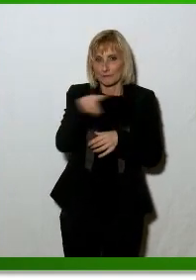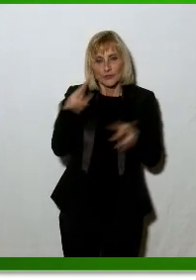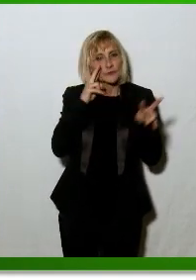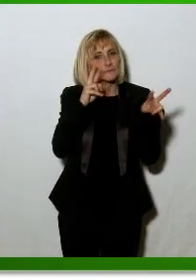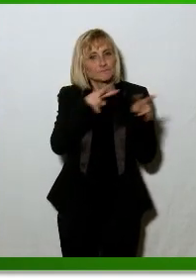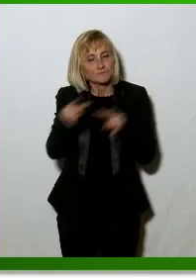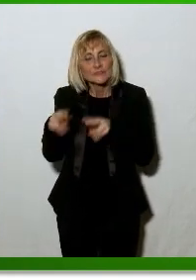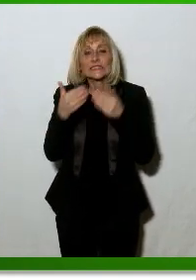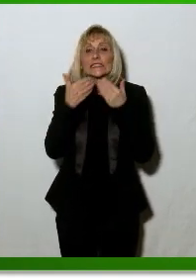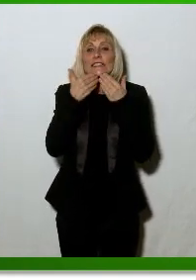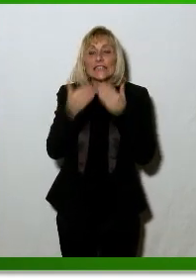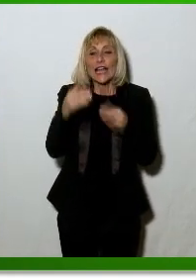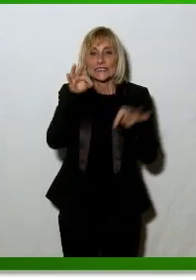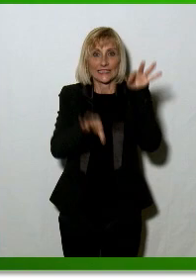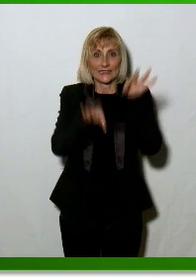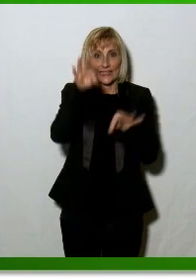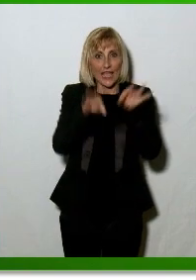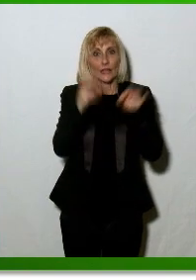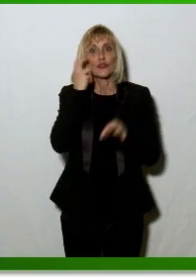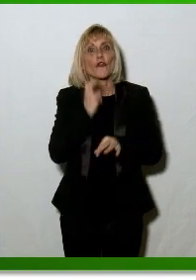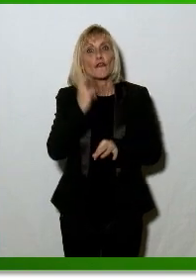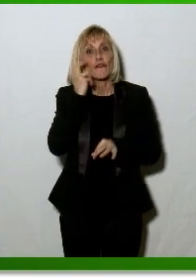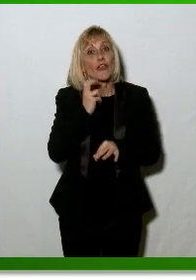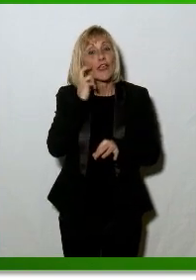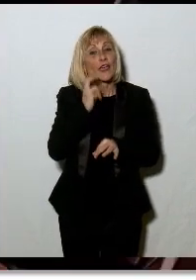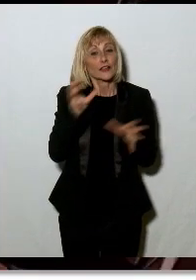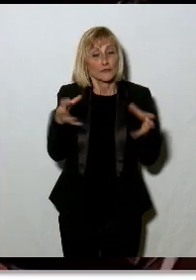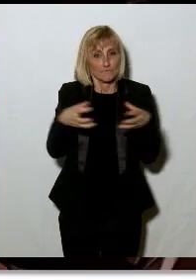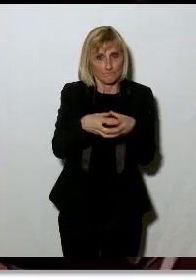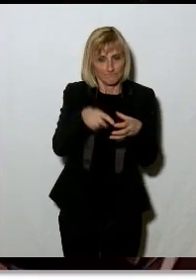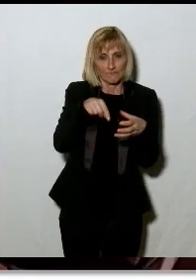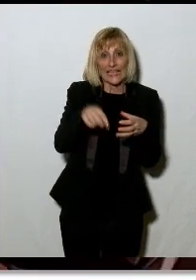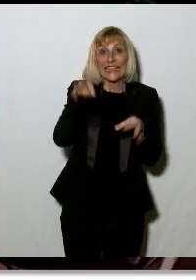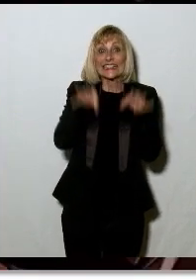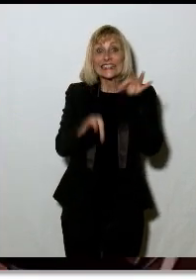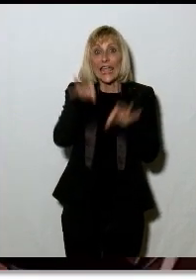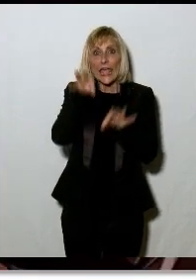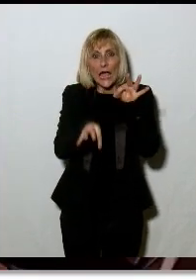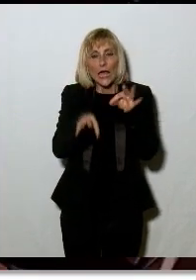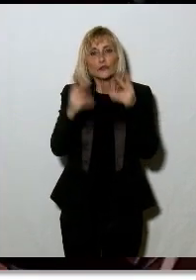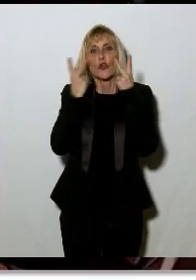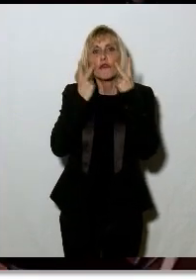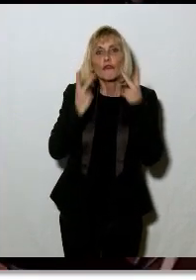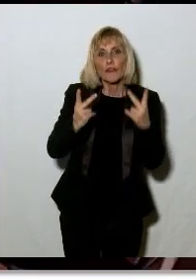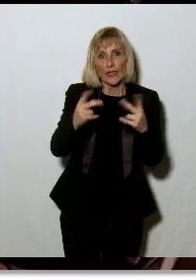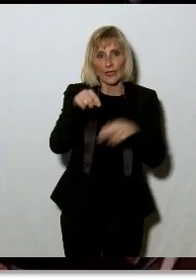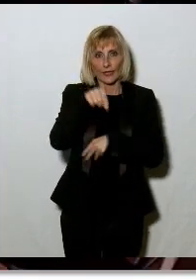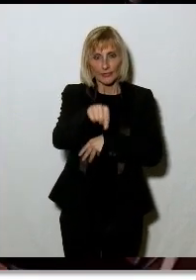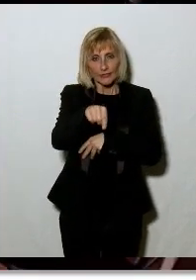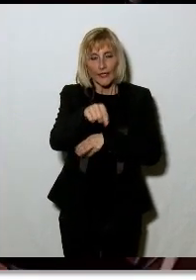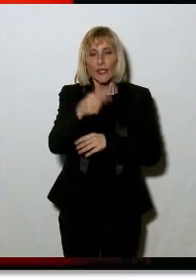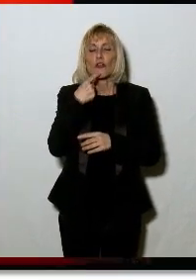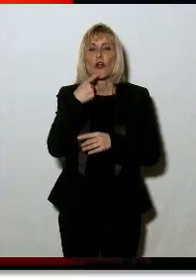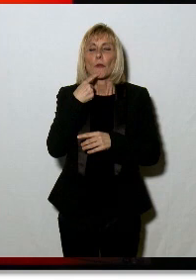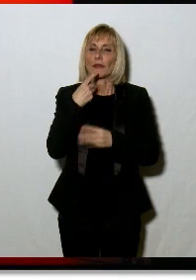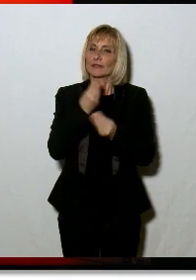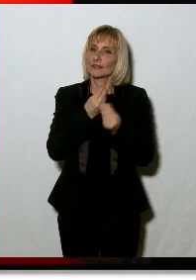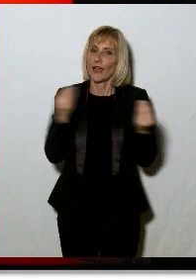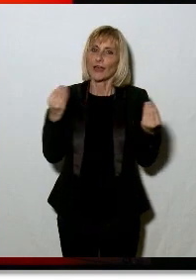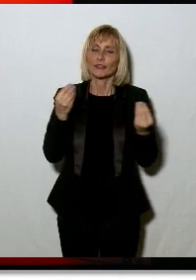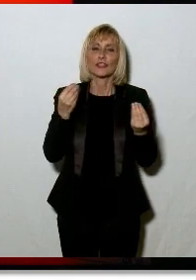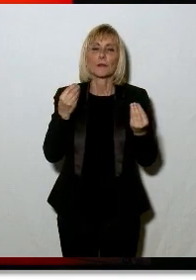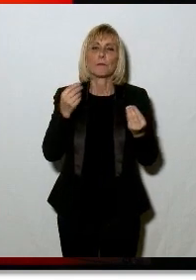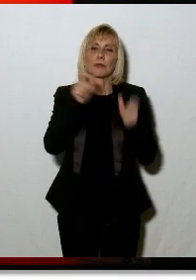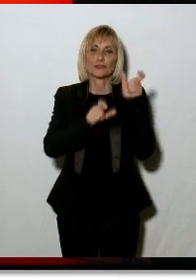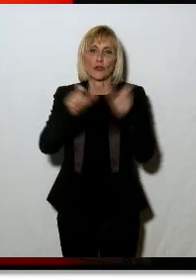ospita tutto il suo staff questo teatro ha visto e vede esibirsi i più grandi protagonisti della